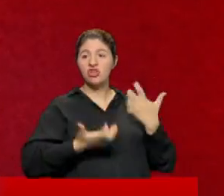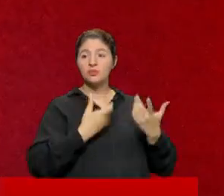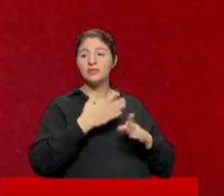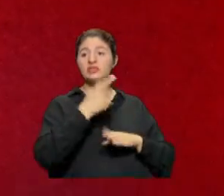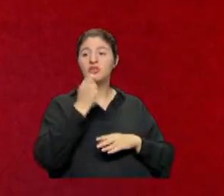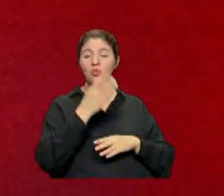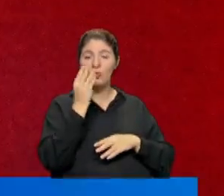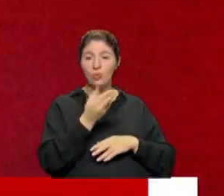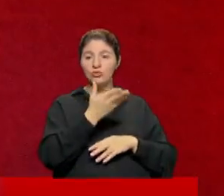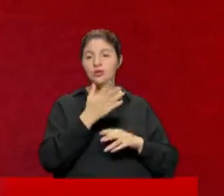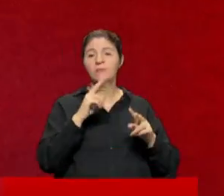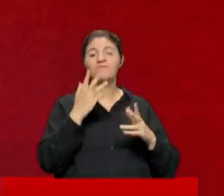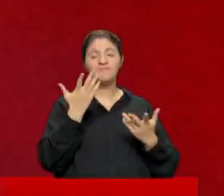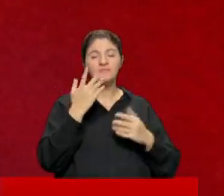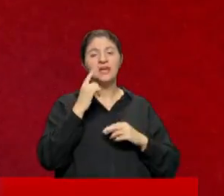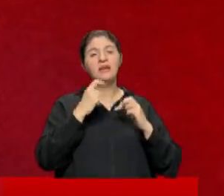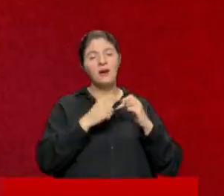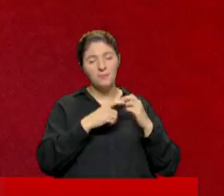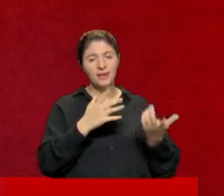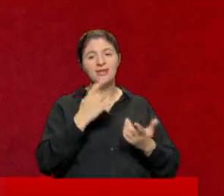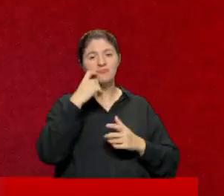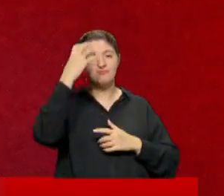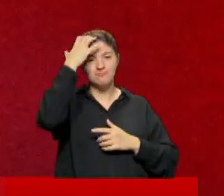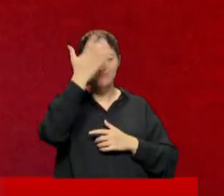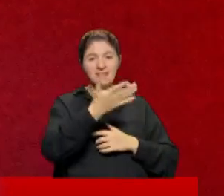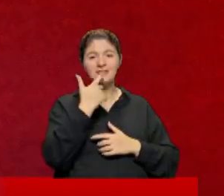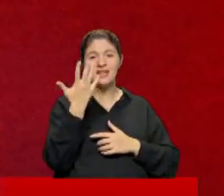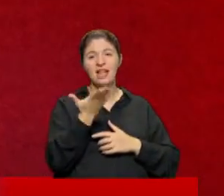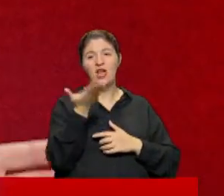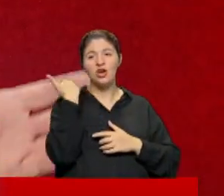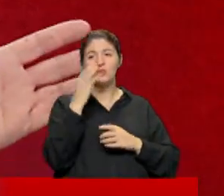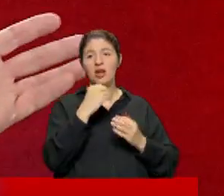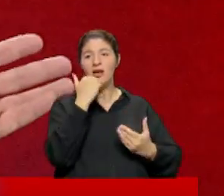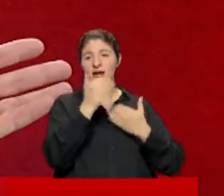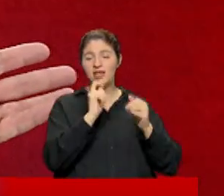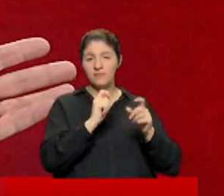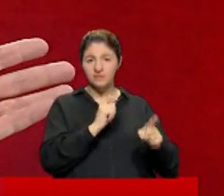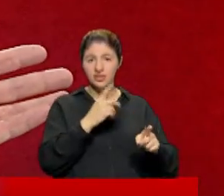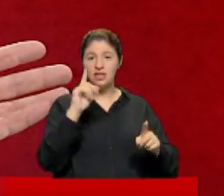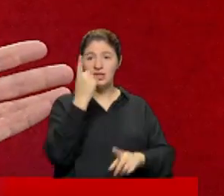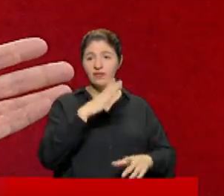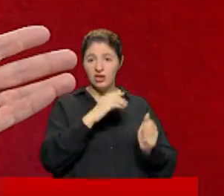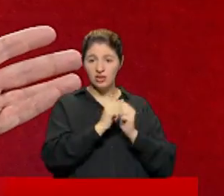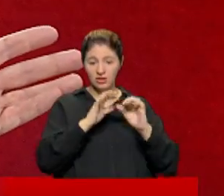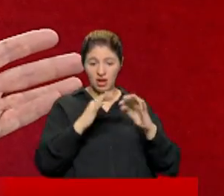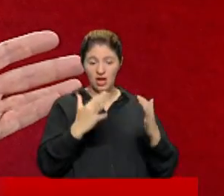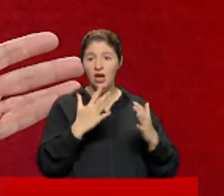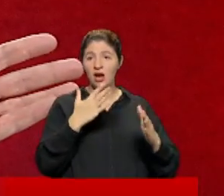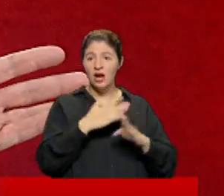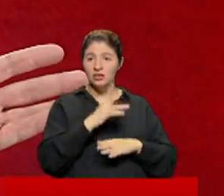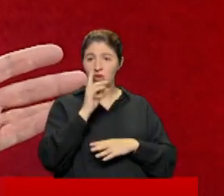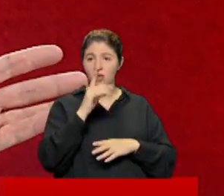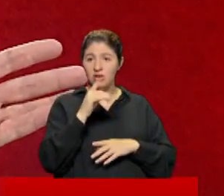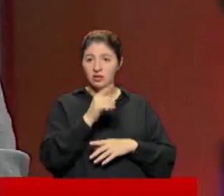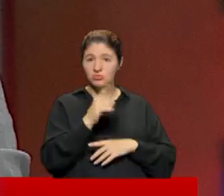bir gerçek olduğunu merhum Süleyman Demirel Seneler seneler önce bu şekilde anlattı liderler var yanında da yani o Masalar artık